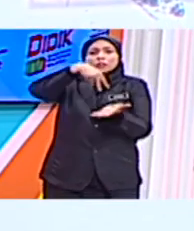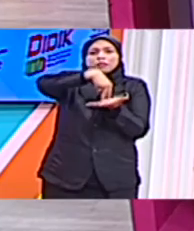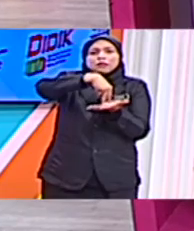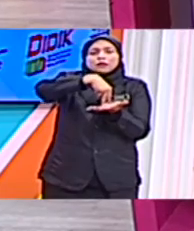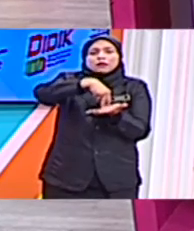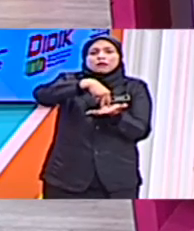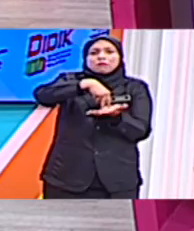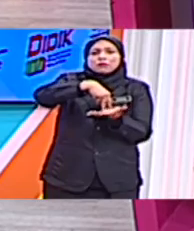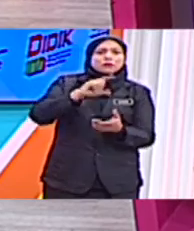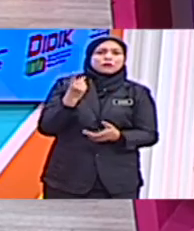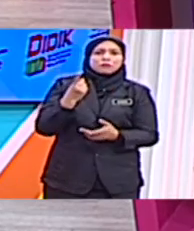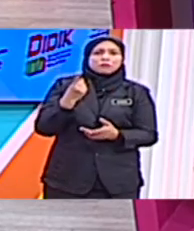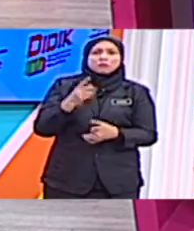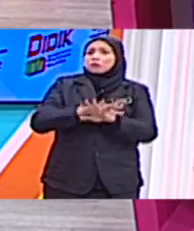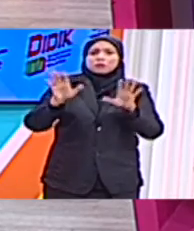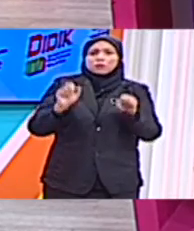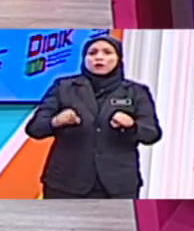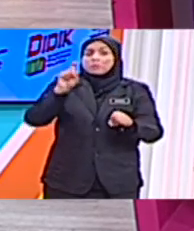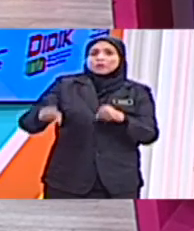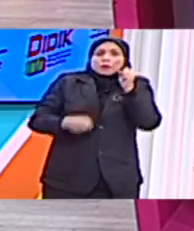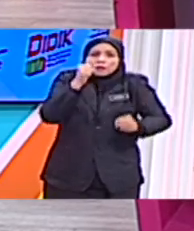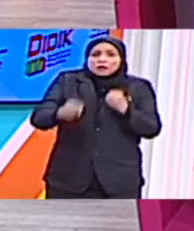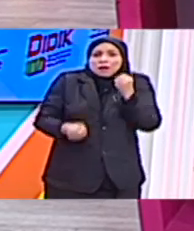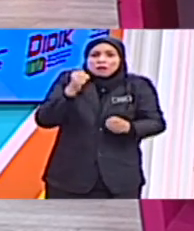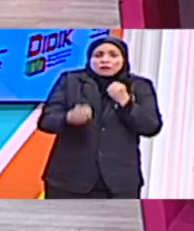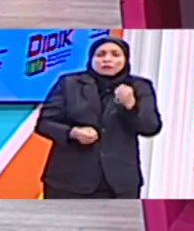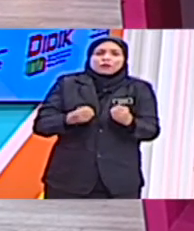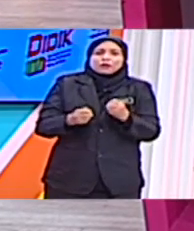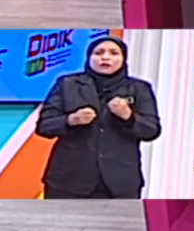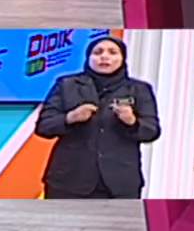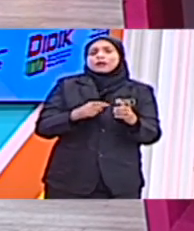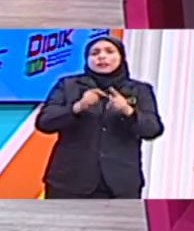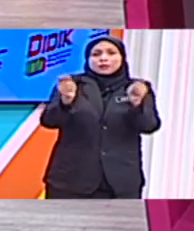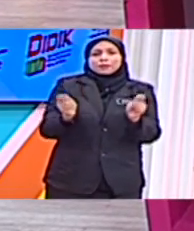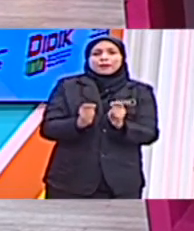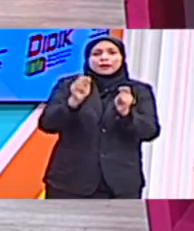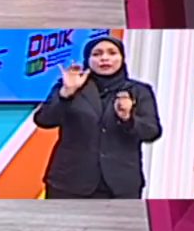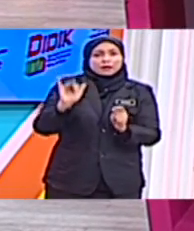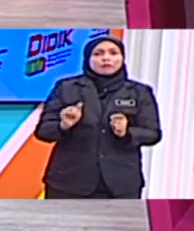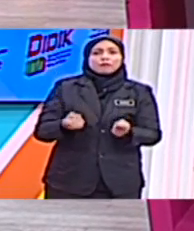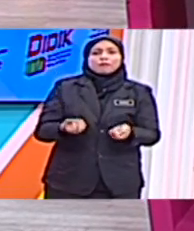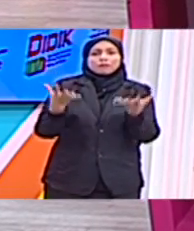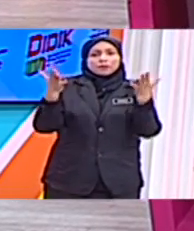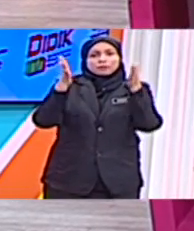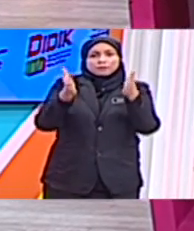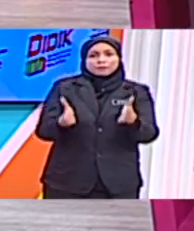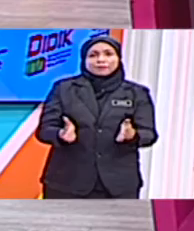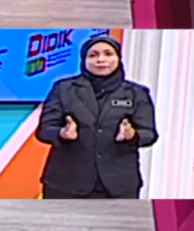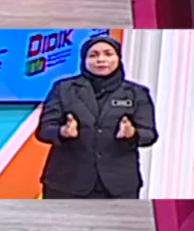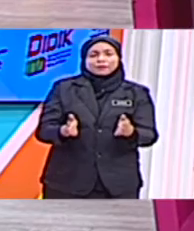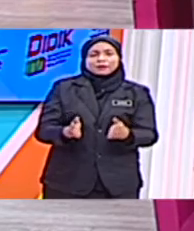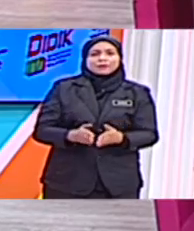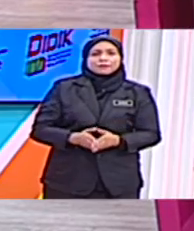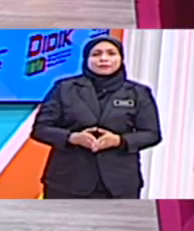situ apa nak buat kan? Okay. Ha, jadi lari. Lari ke tempat yang lebih selamat. Atau tempat yang ramai orang. Seterusnya, bila kita